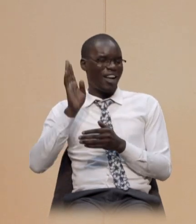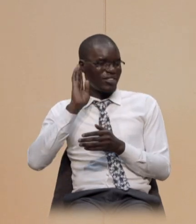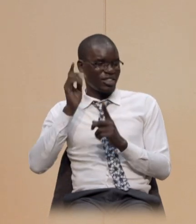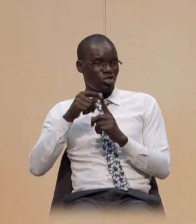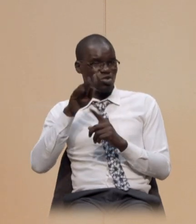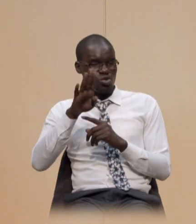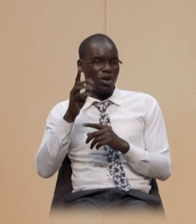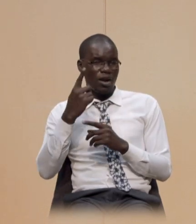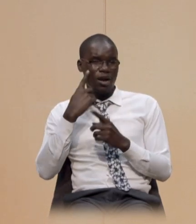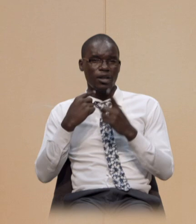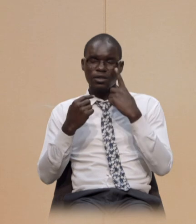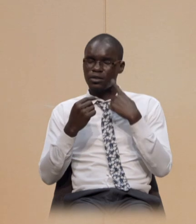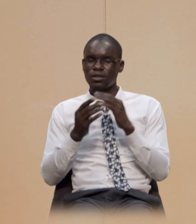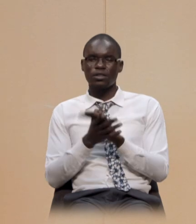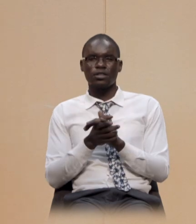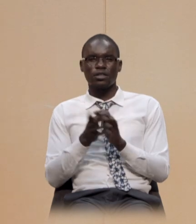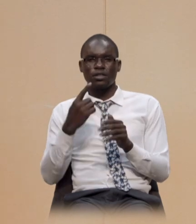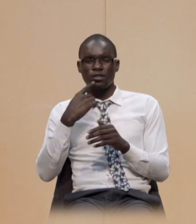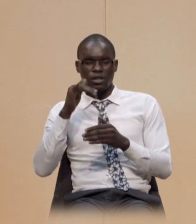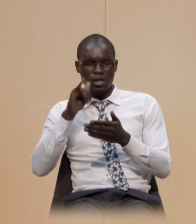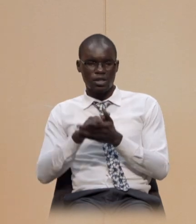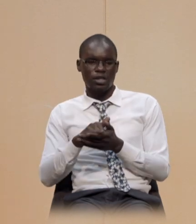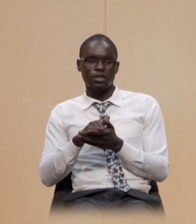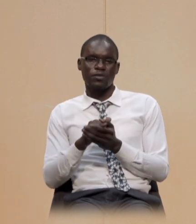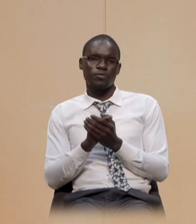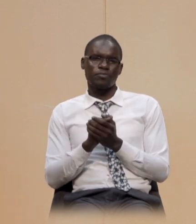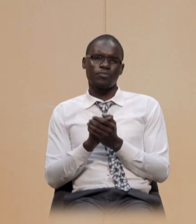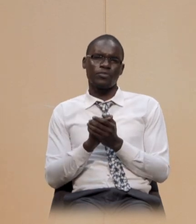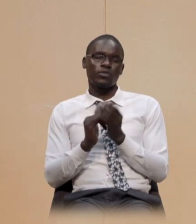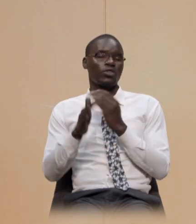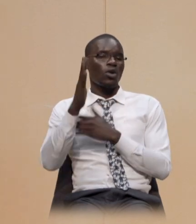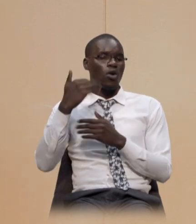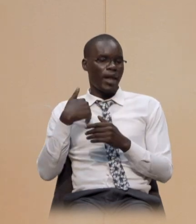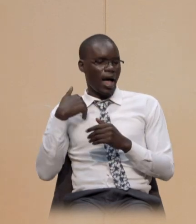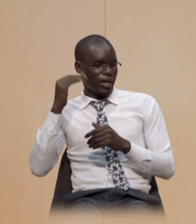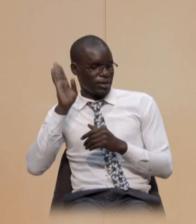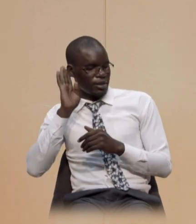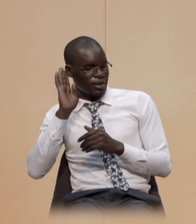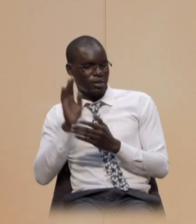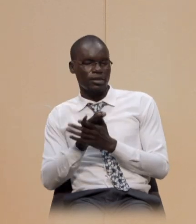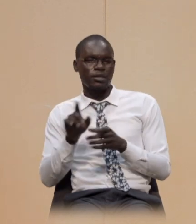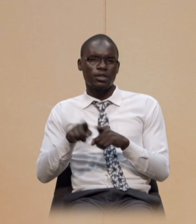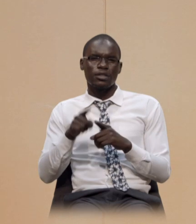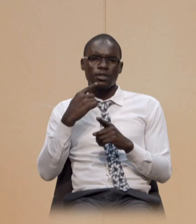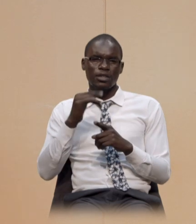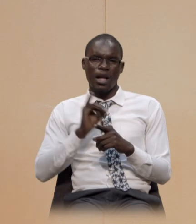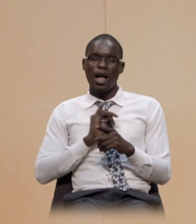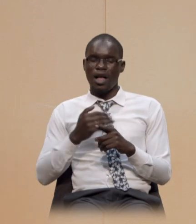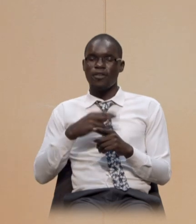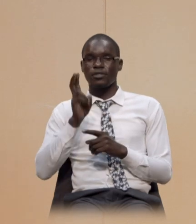kilio chao. Hiyo ni kusema ya kwamba Mungu ana masikio, na akasema hata